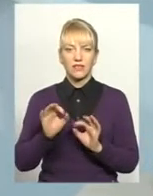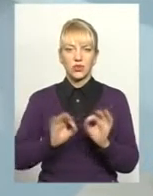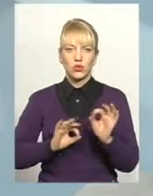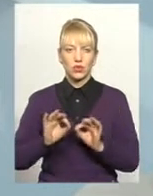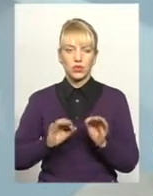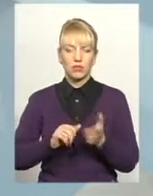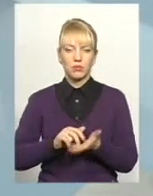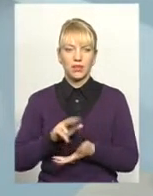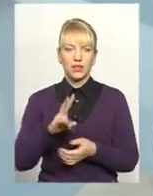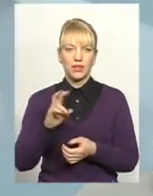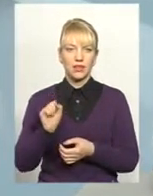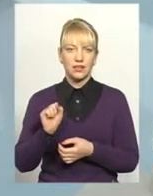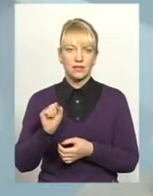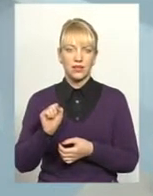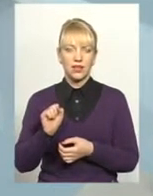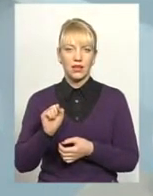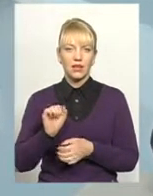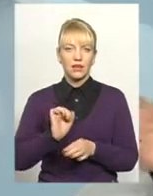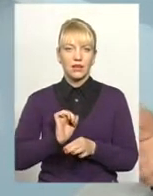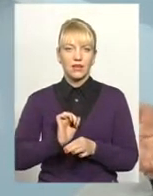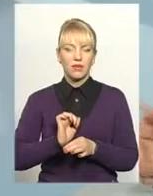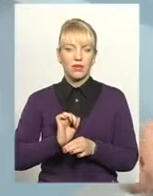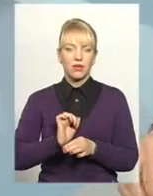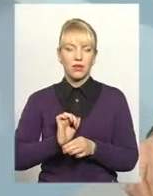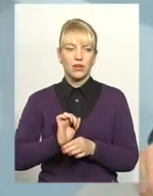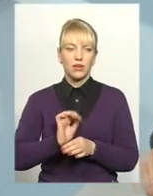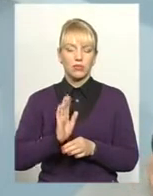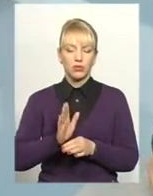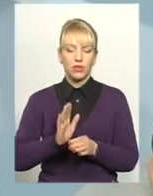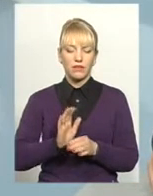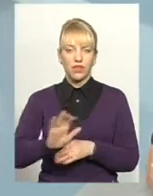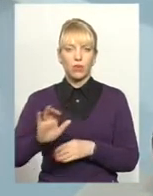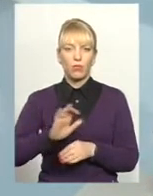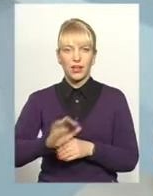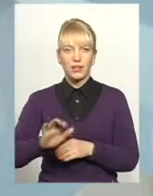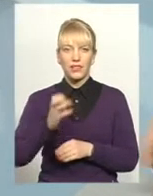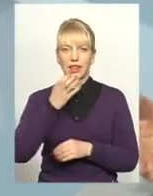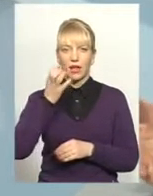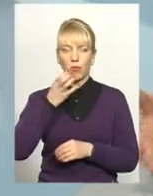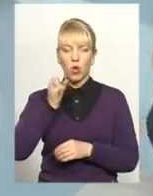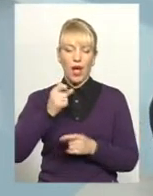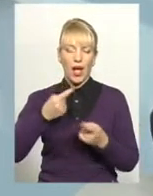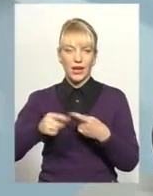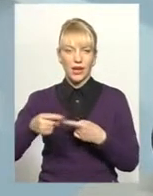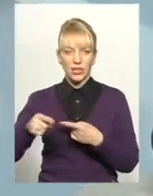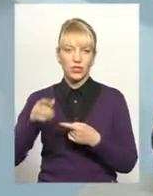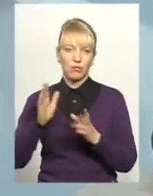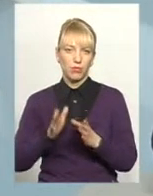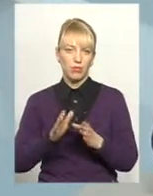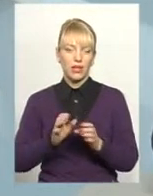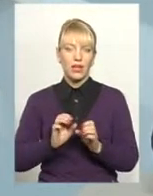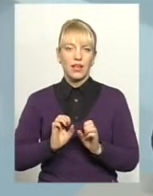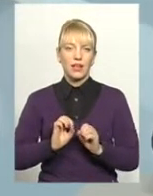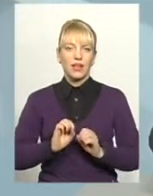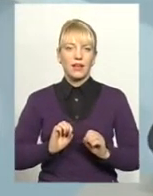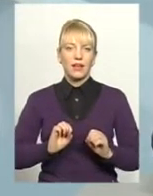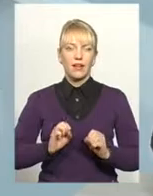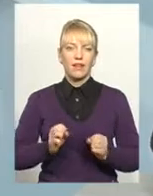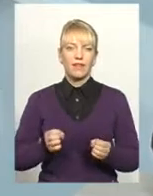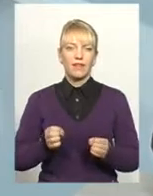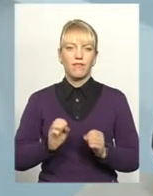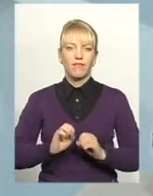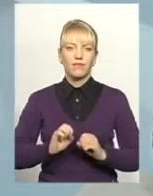60% піде на виробництво, на попутно буде вироблятися тепло, значить, а решта це буде викиди в атмосферу, значить,